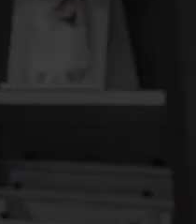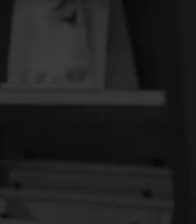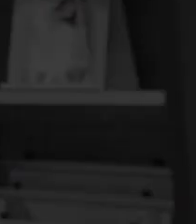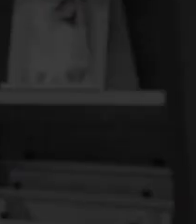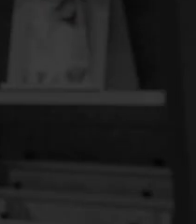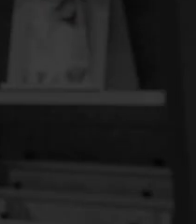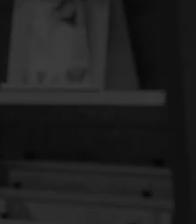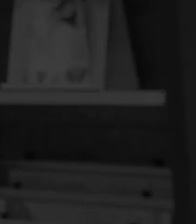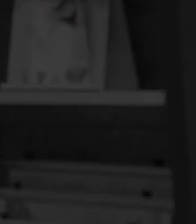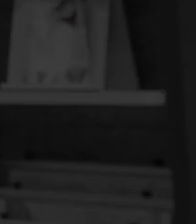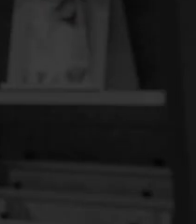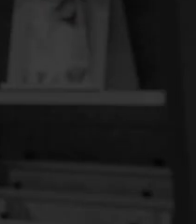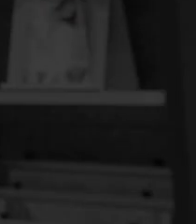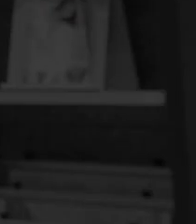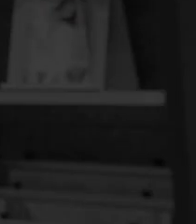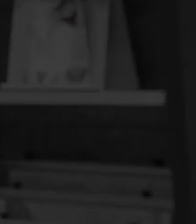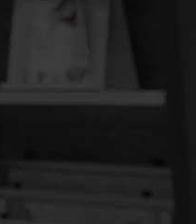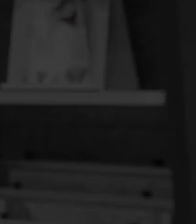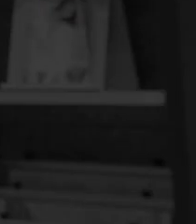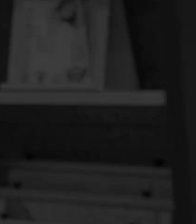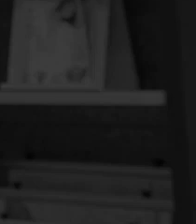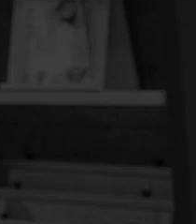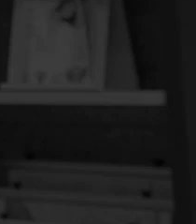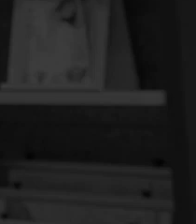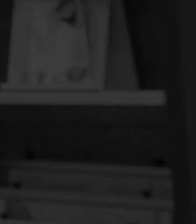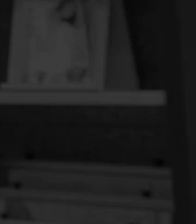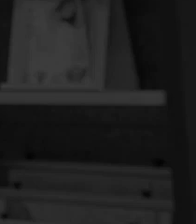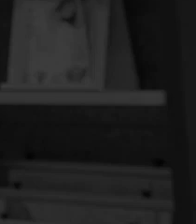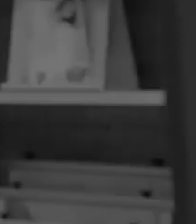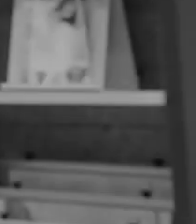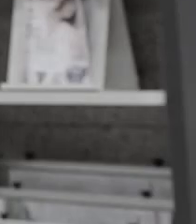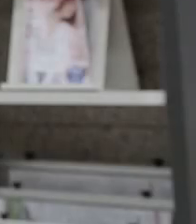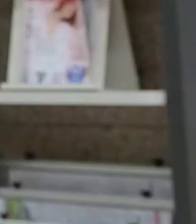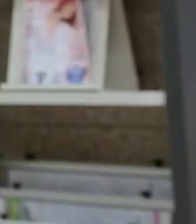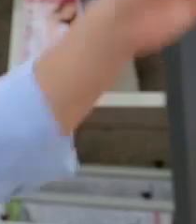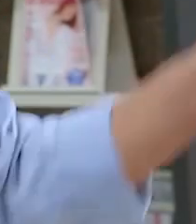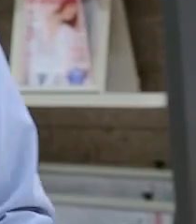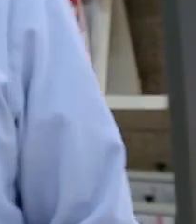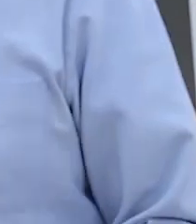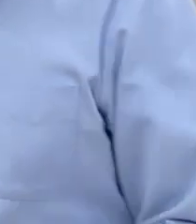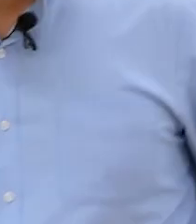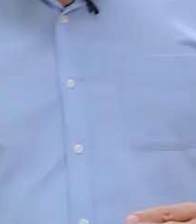가라며 손짓한다. 공무원 응대 어떻게 보셨나요? 다시 한번 볼까요?